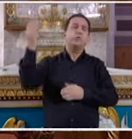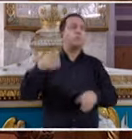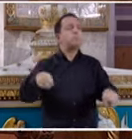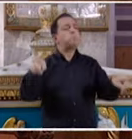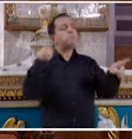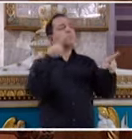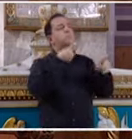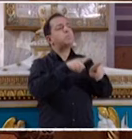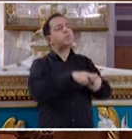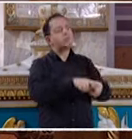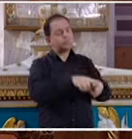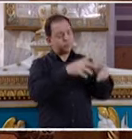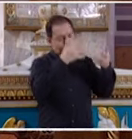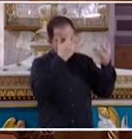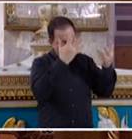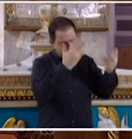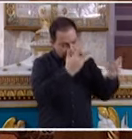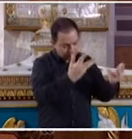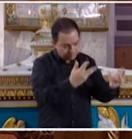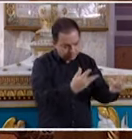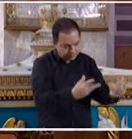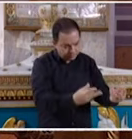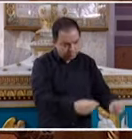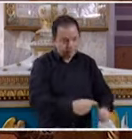Κύριος μετά σου.